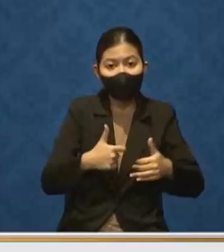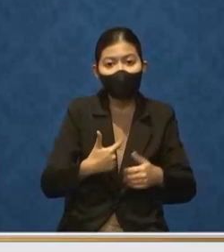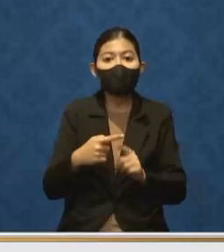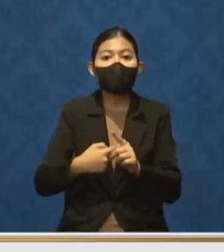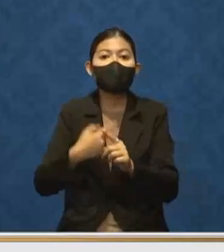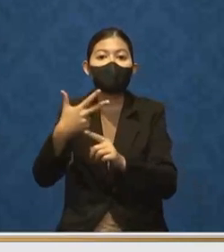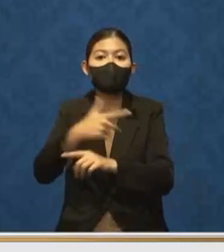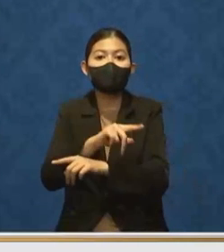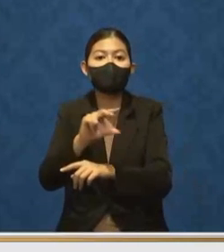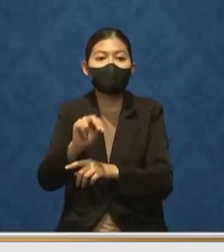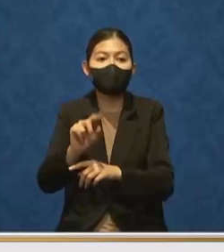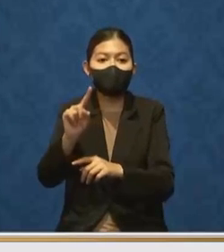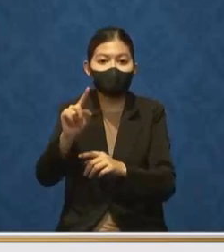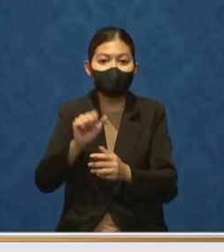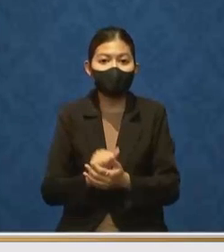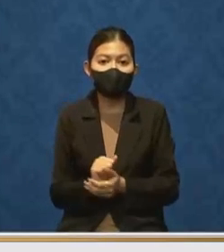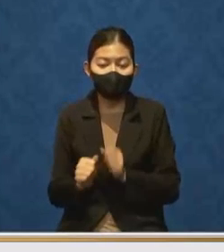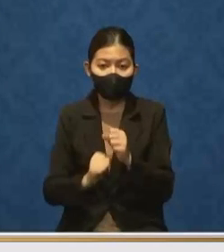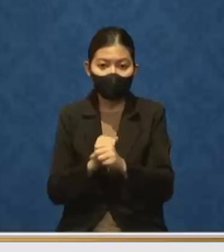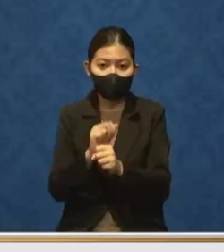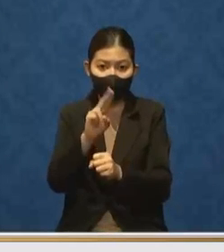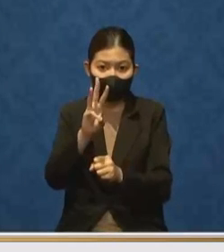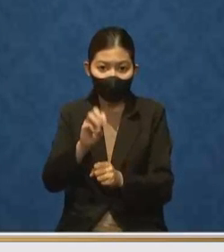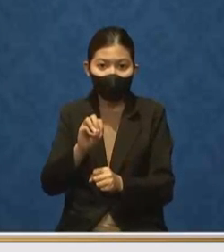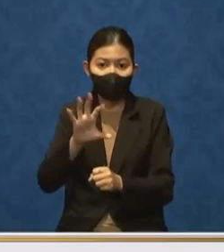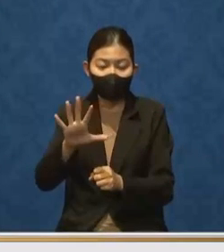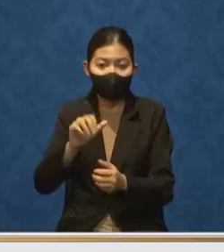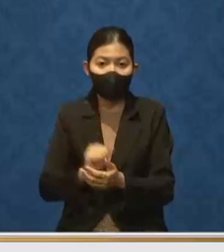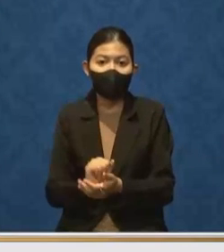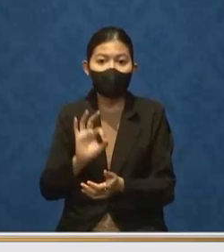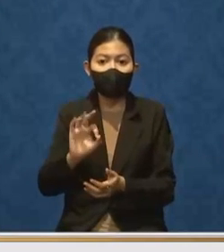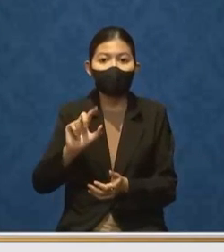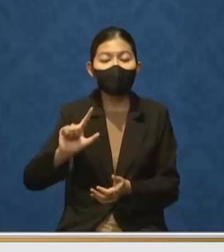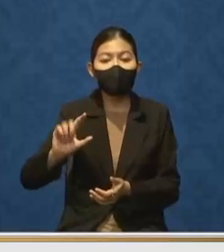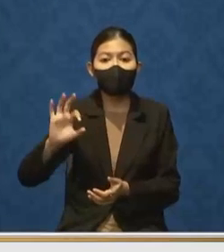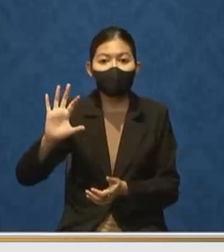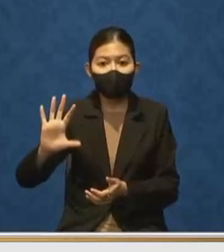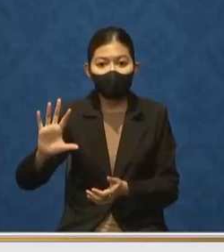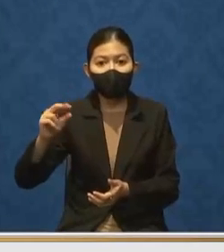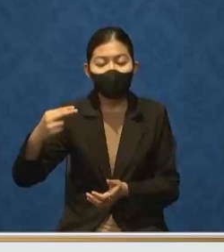ม2565มีจำนวน